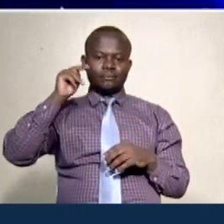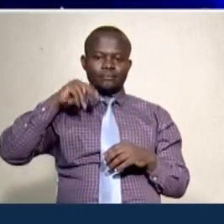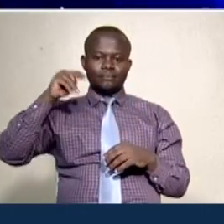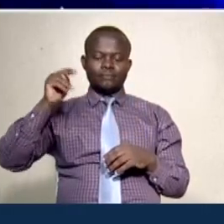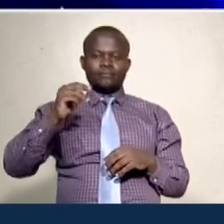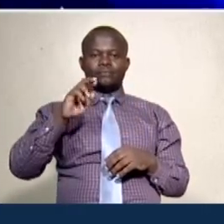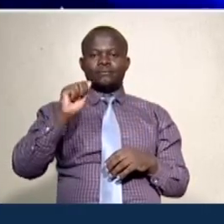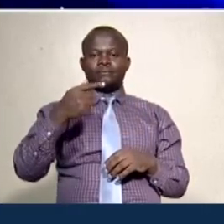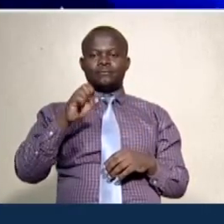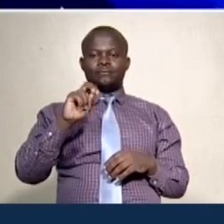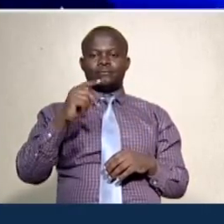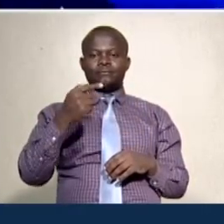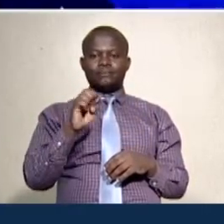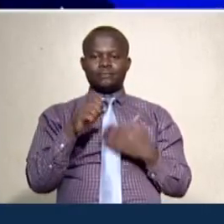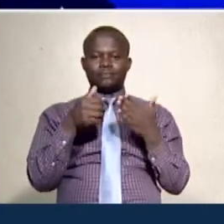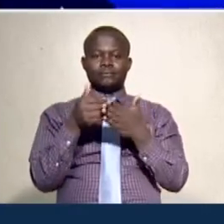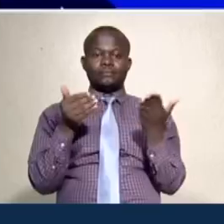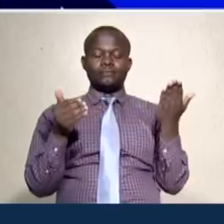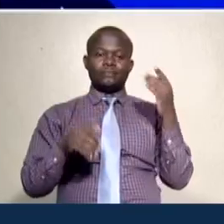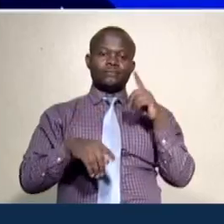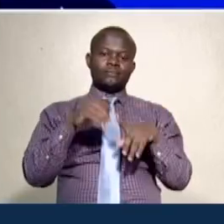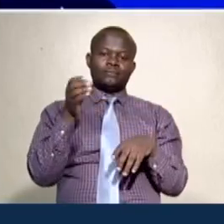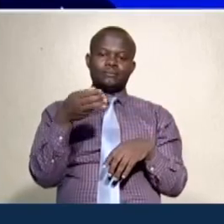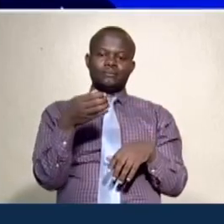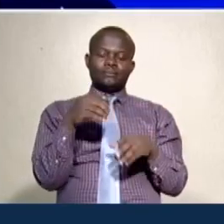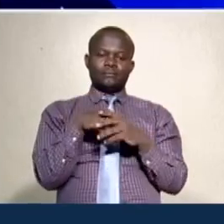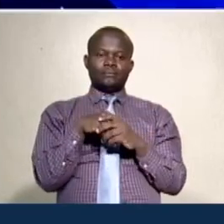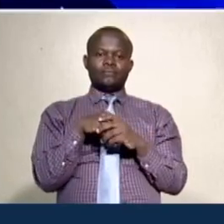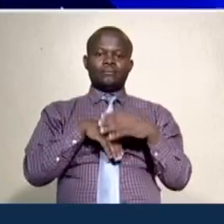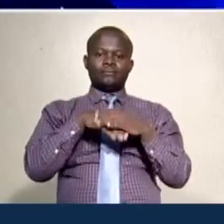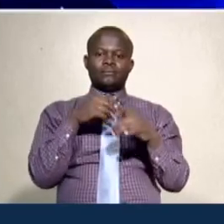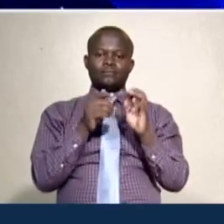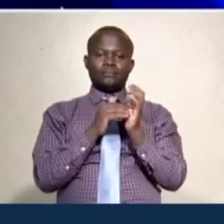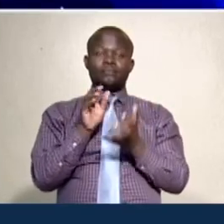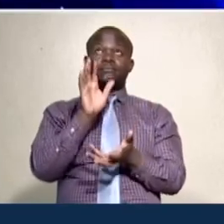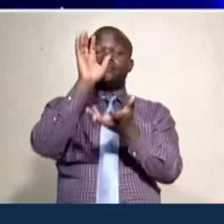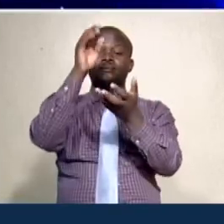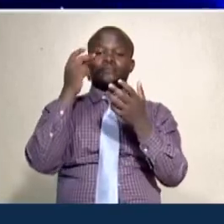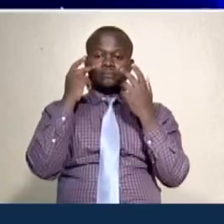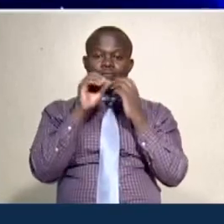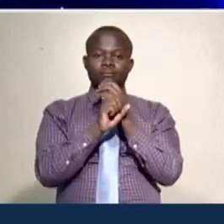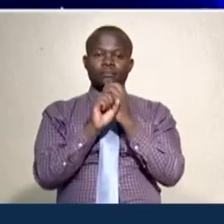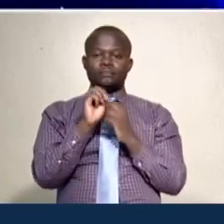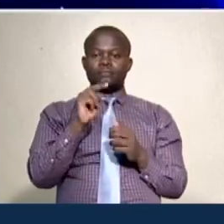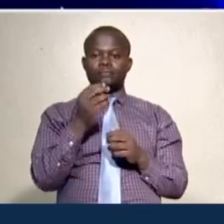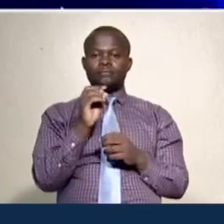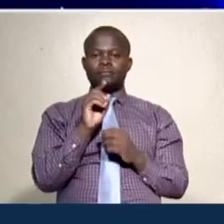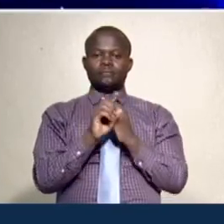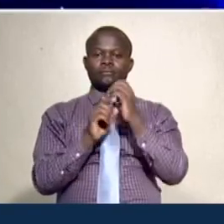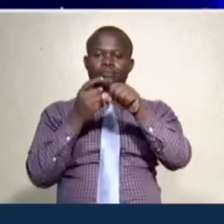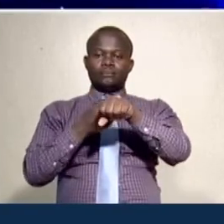ukuvuga Nyarugenge. Umurenge wa Nyarugenge watwaye igikombe. Okay. Aho ni muri football ariko muri basket nabonye umurenge wa Muhoza mu karere ka